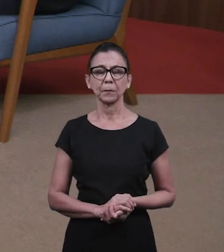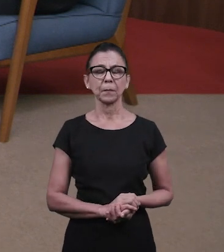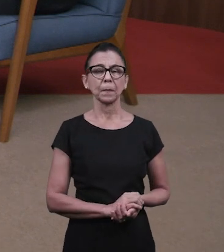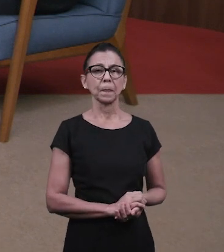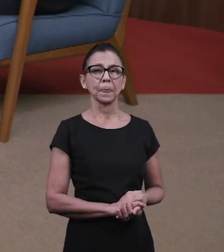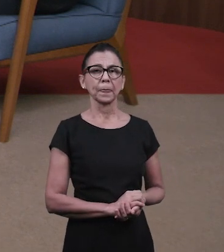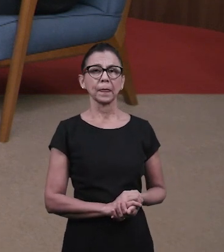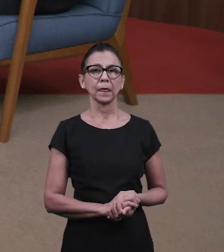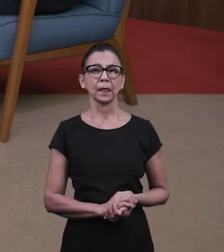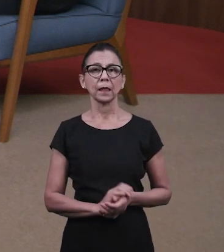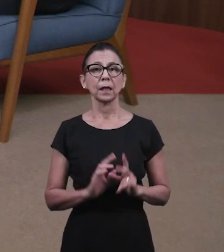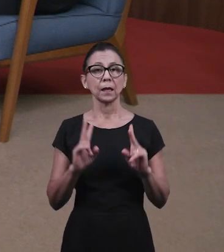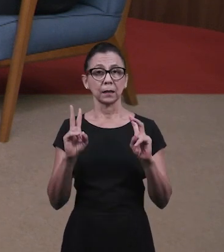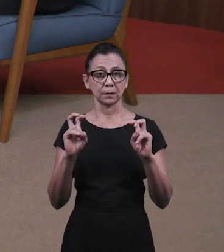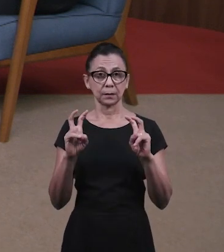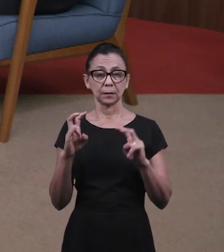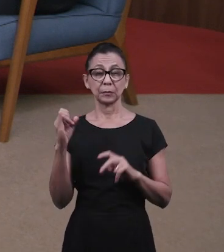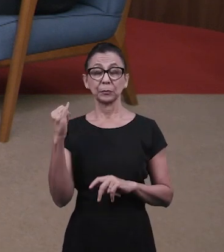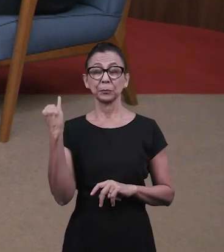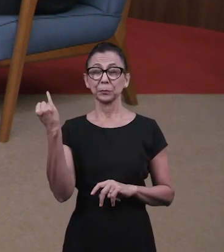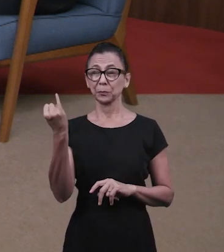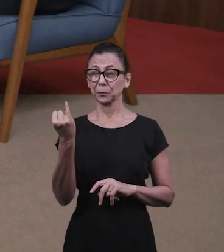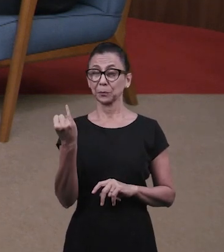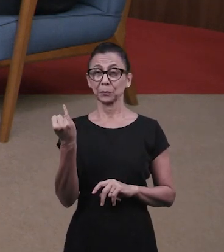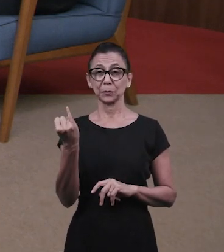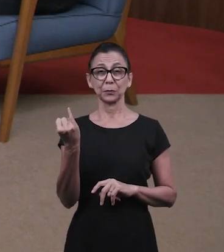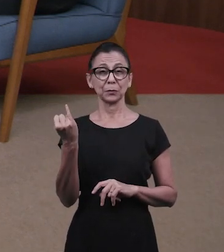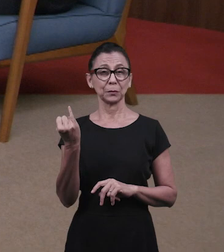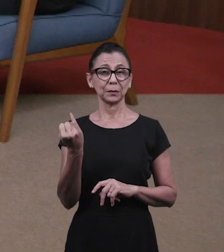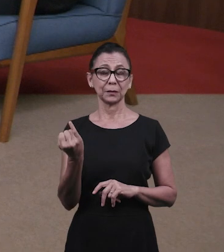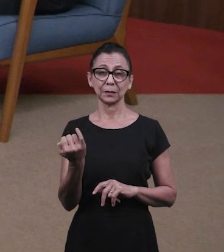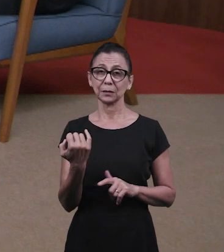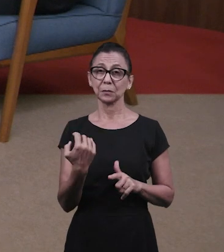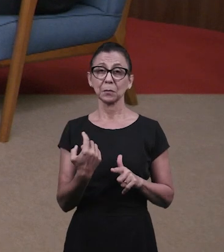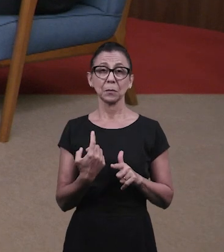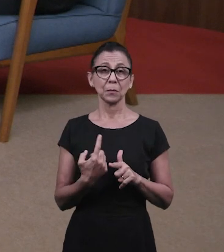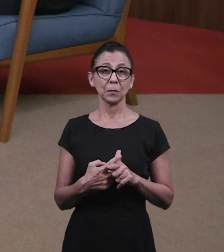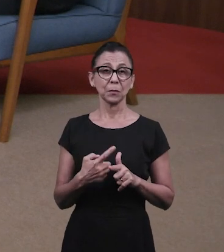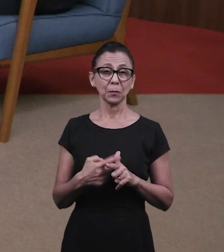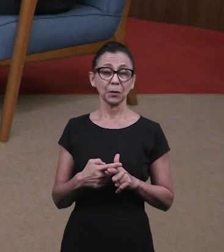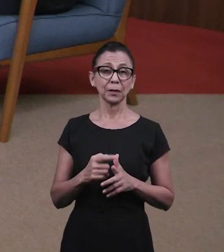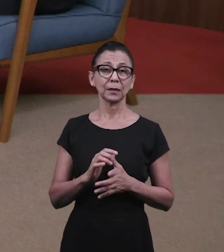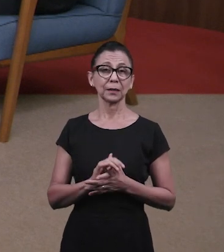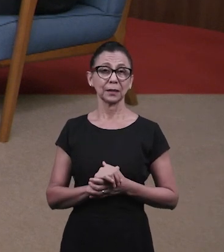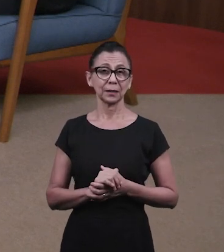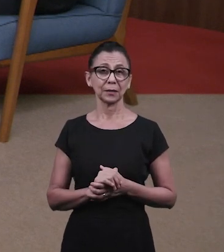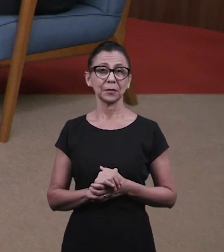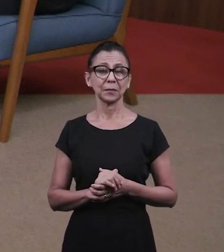opposition de la foi, c'est très important. Pourquoi?